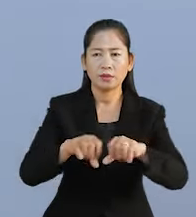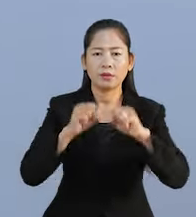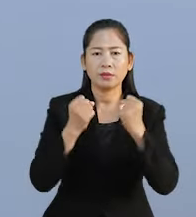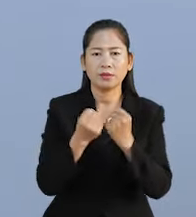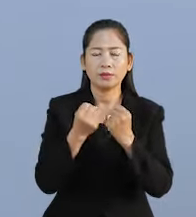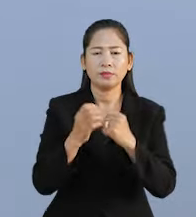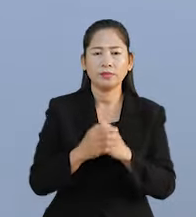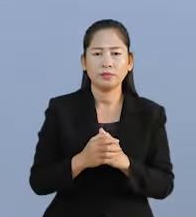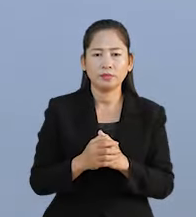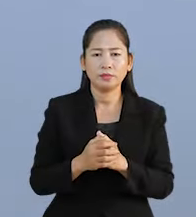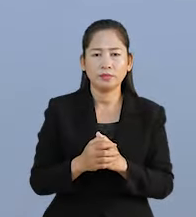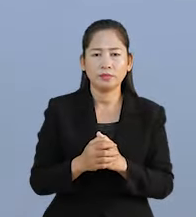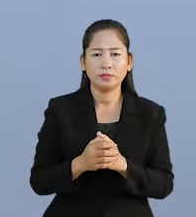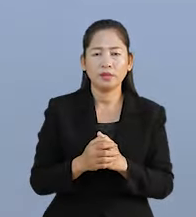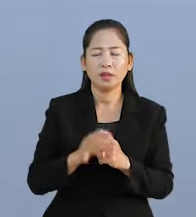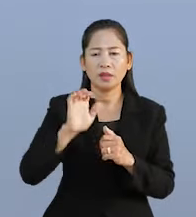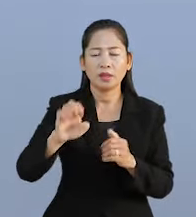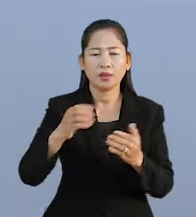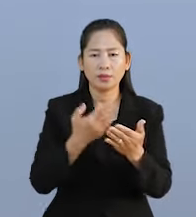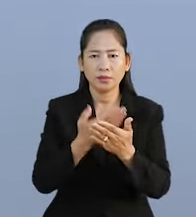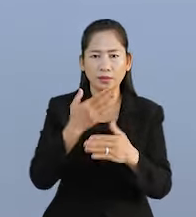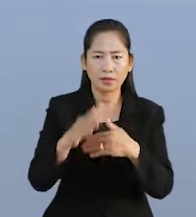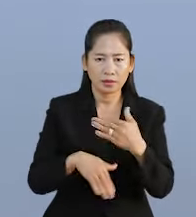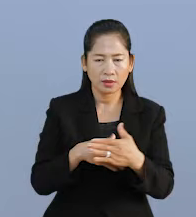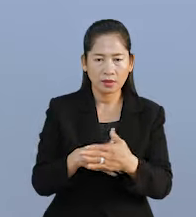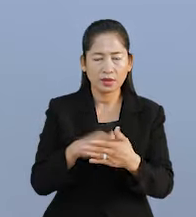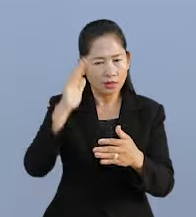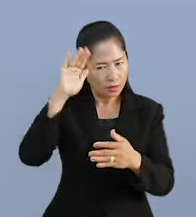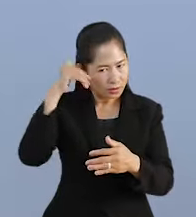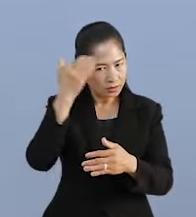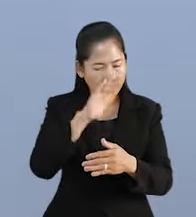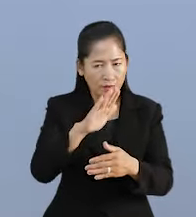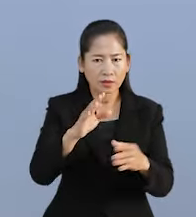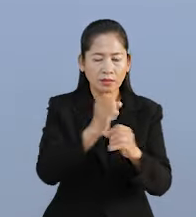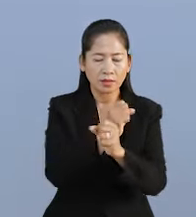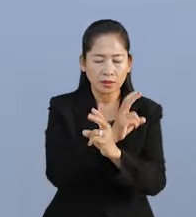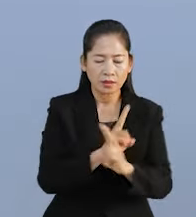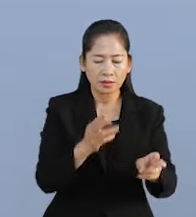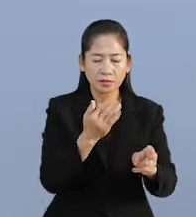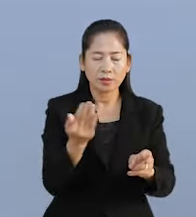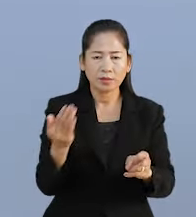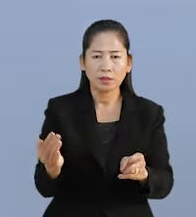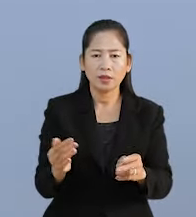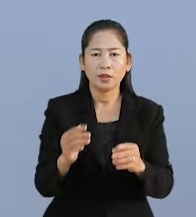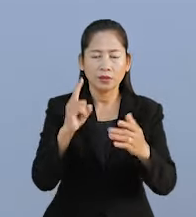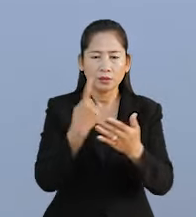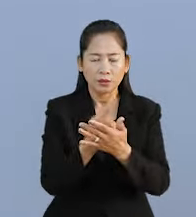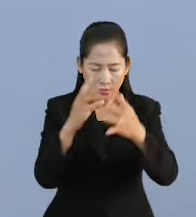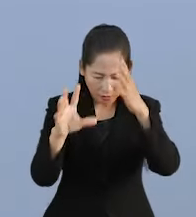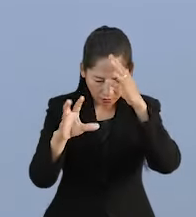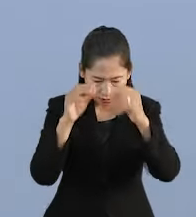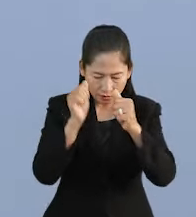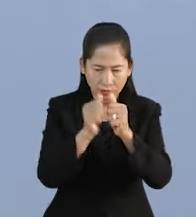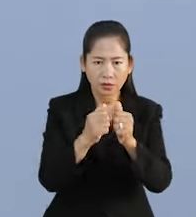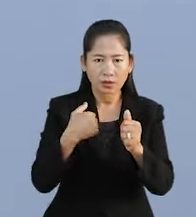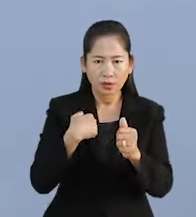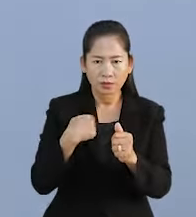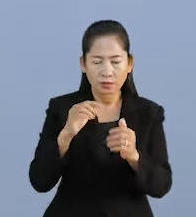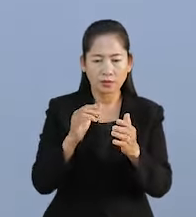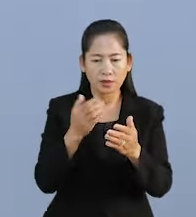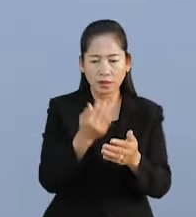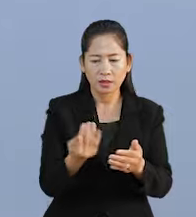សង្គមចាអរគុណចានកូនទាំងអស់គ្នាសង្ឃឹមថាកូនកូននឹងបានត្រៀមសម្ភារៈសិក្សាសម្រាប់ចូលរួមរៀនជាមួយអ្នកគ្រូណាកូនណា